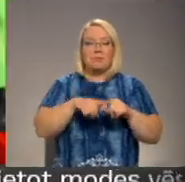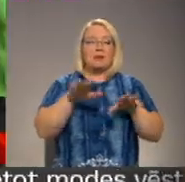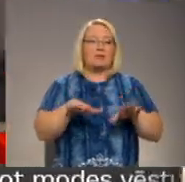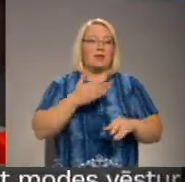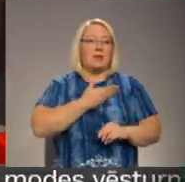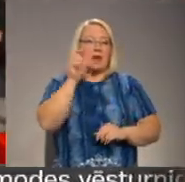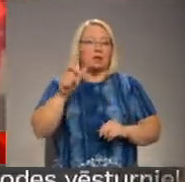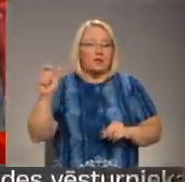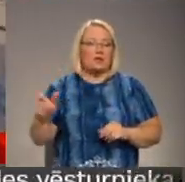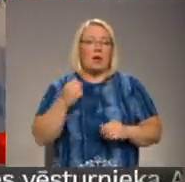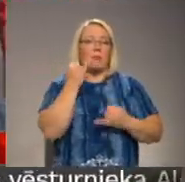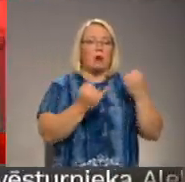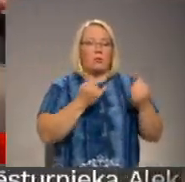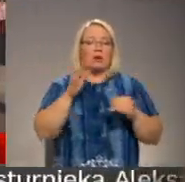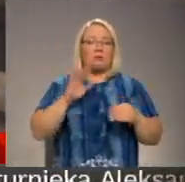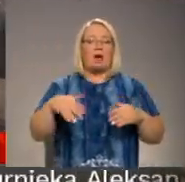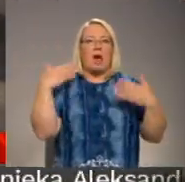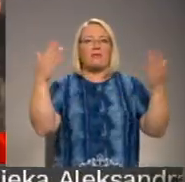parūpējas par skrējēju atvēsināšanu.